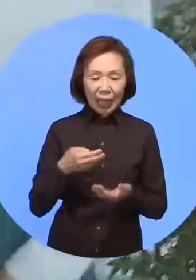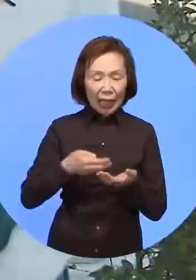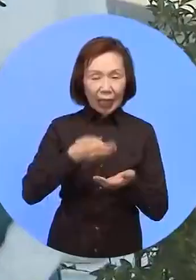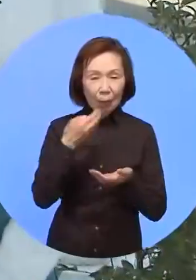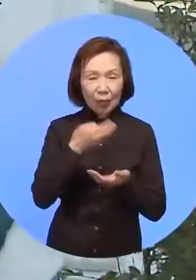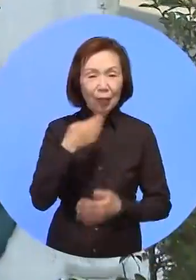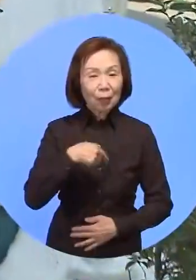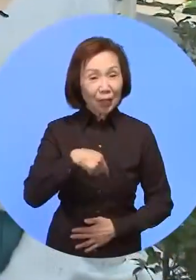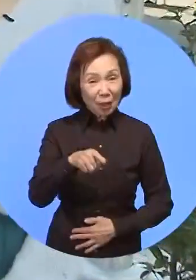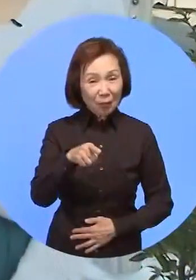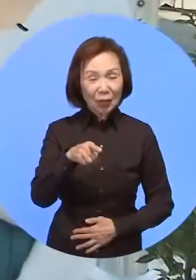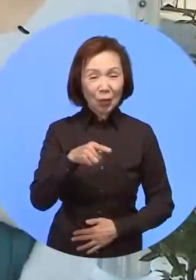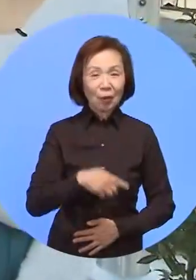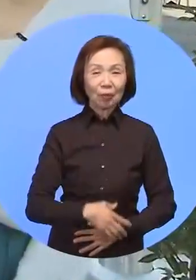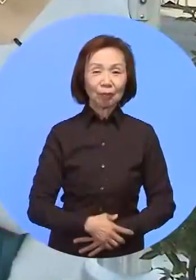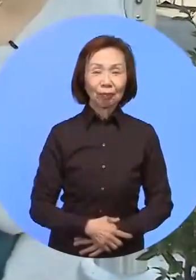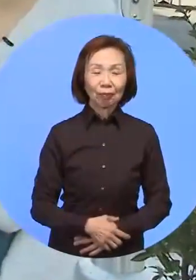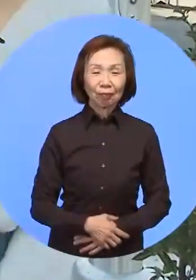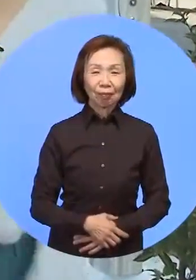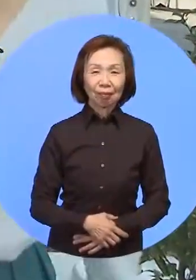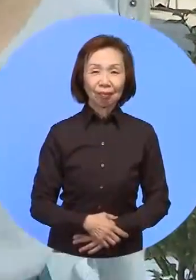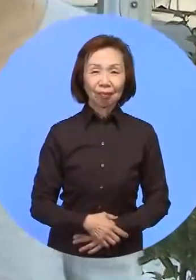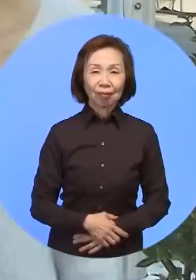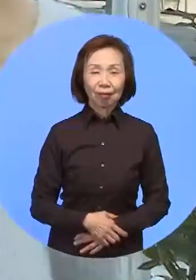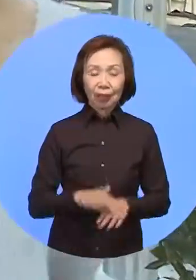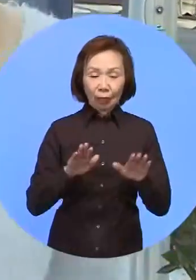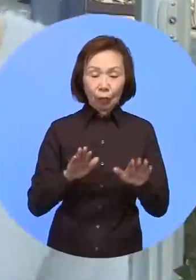早速これを食べてみようと思うのですが、